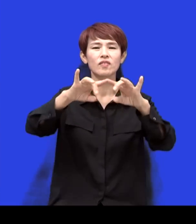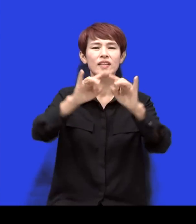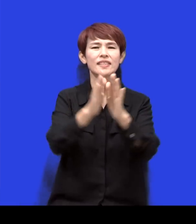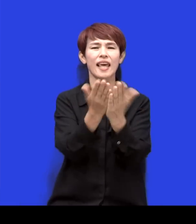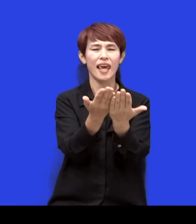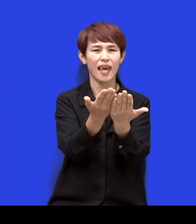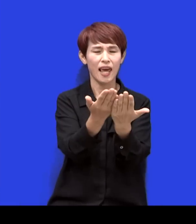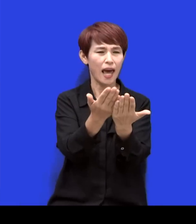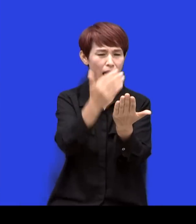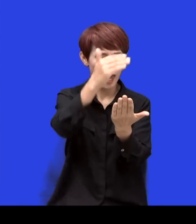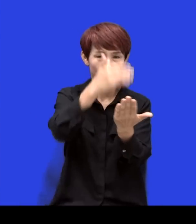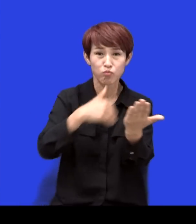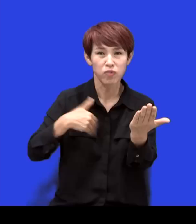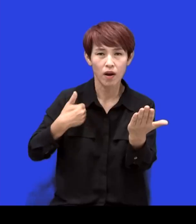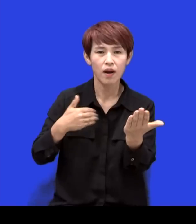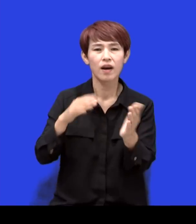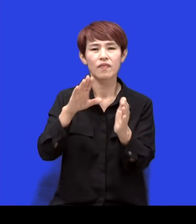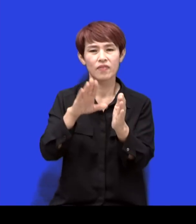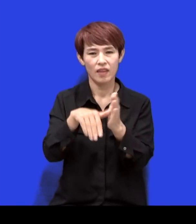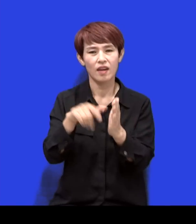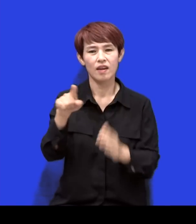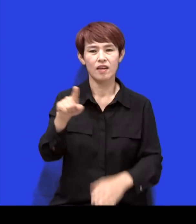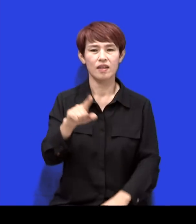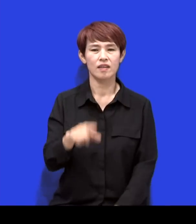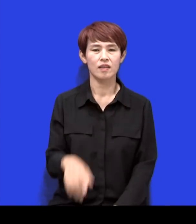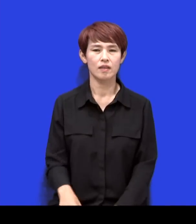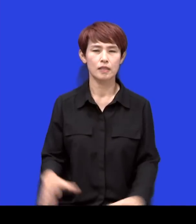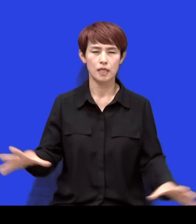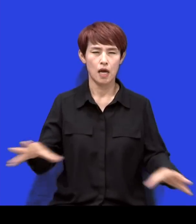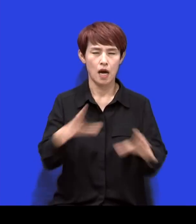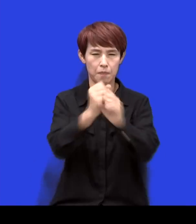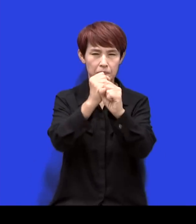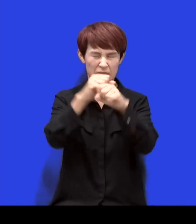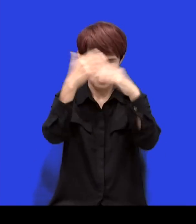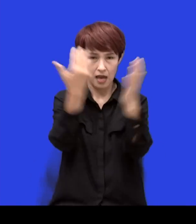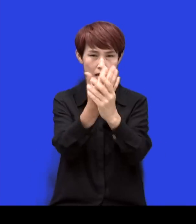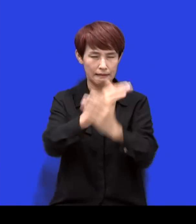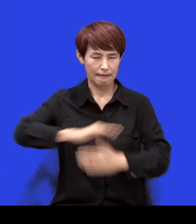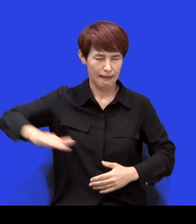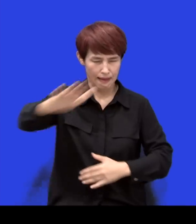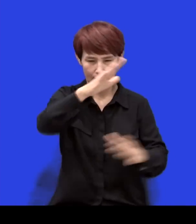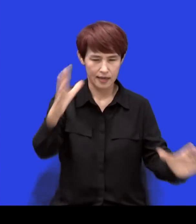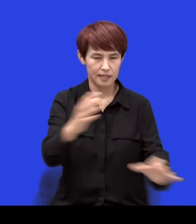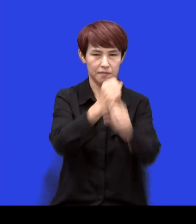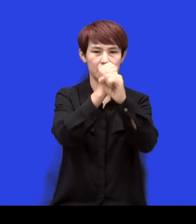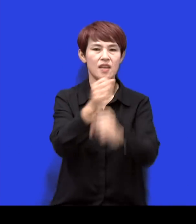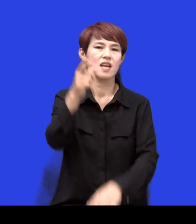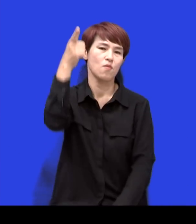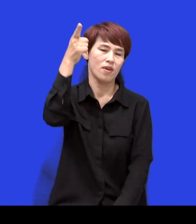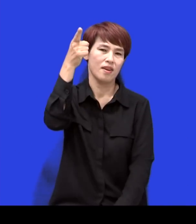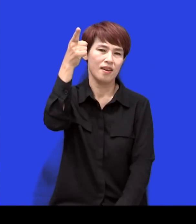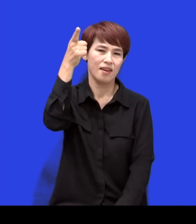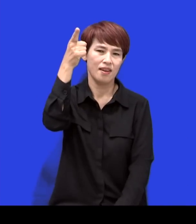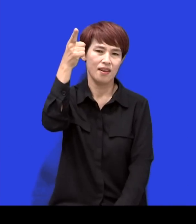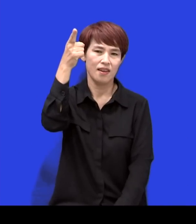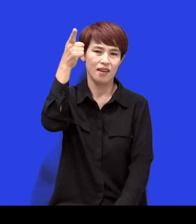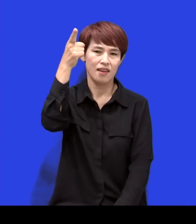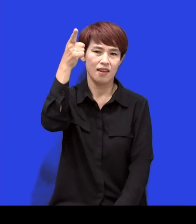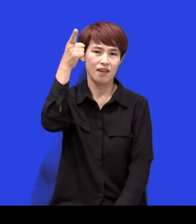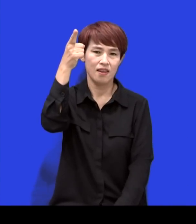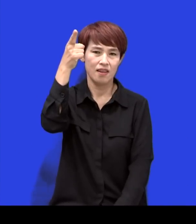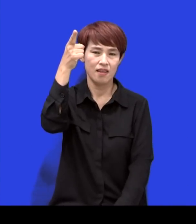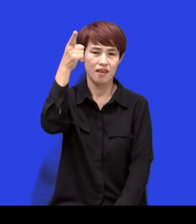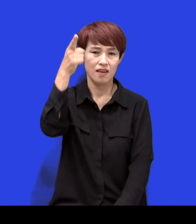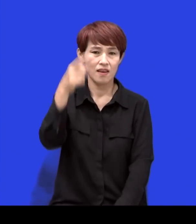이제 어찌어찌 들어가 봤더니 이제 소설 1위가 아니라 종합 1위인 거예요. 와. 대박. 종합 난 1위는 에세이에서 나 10위